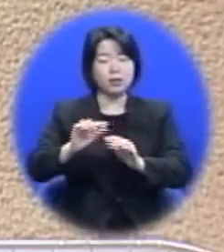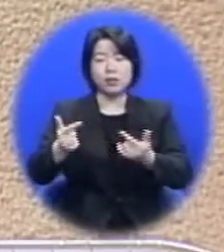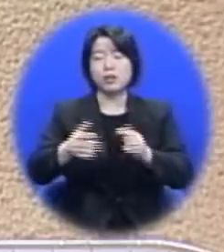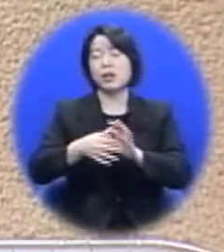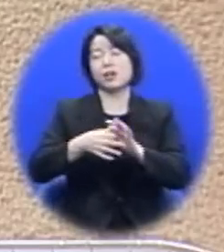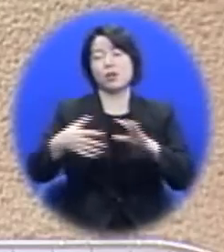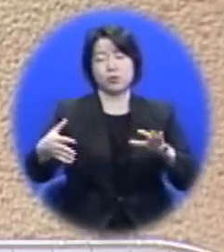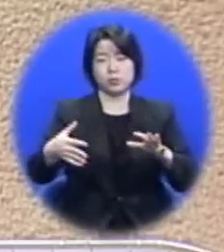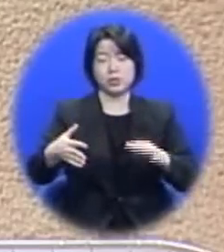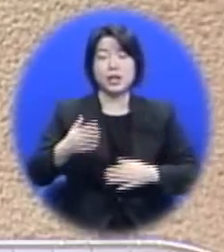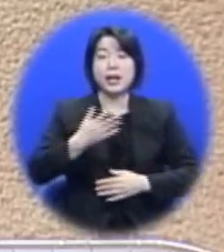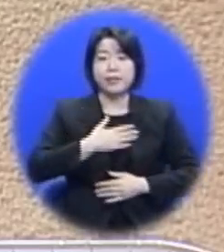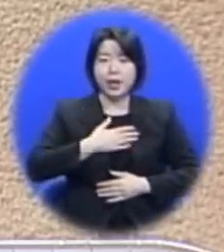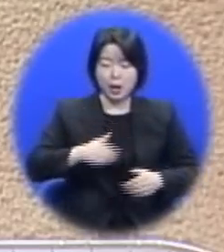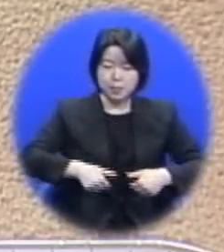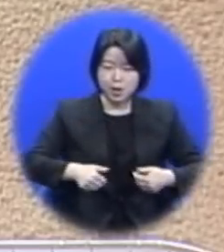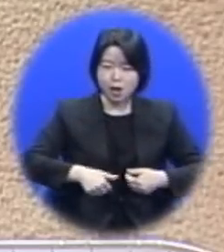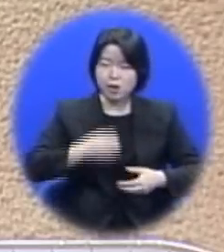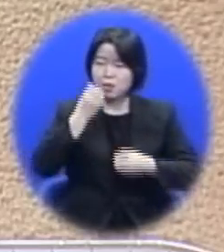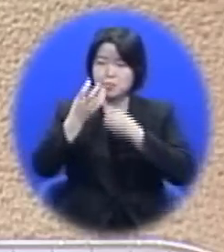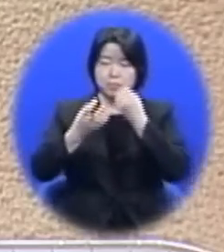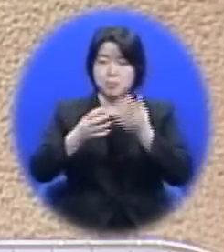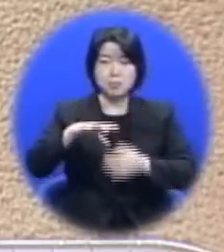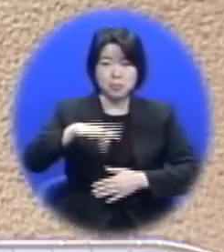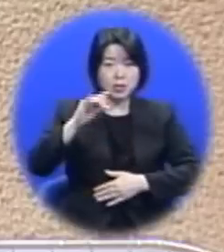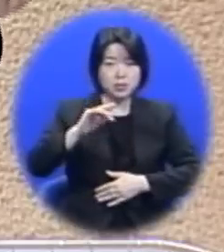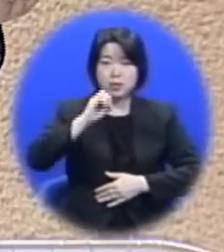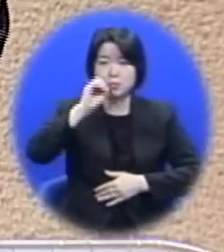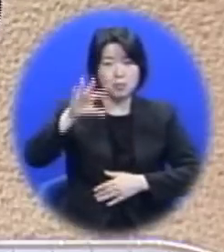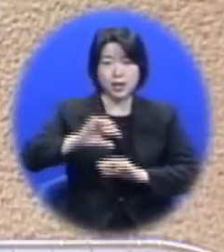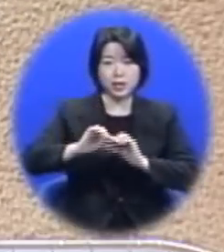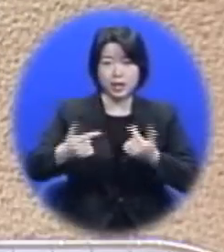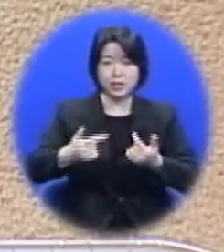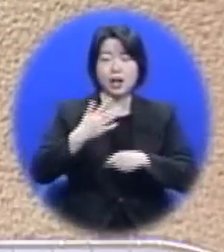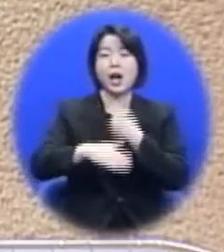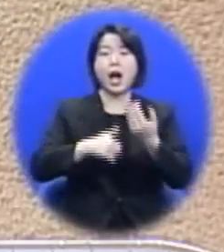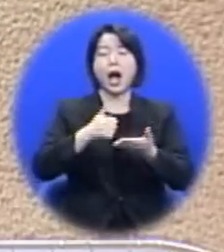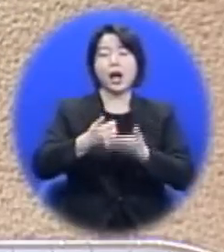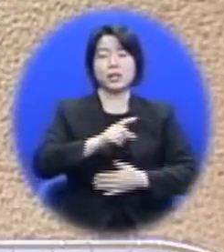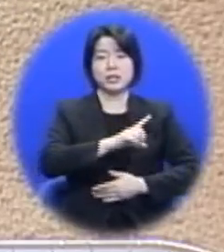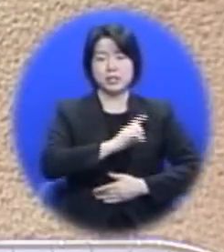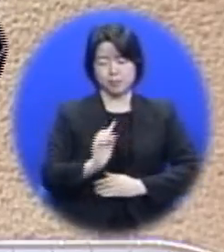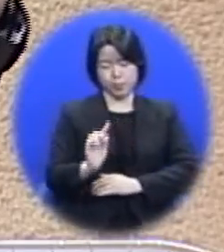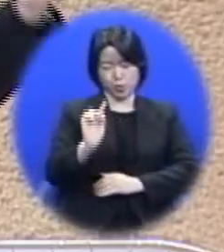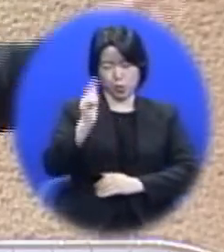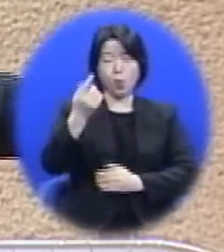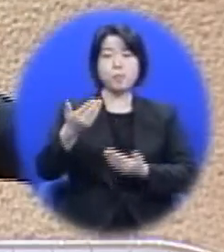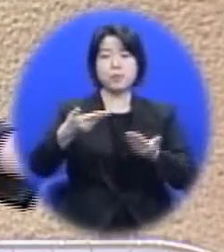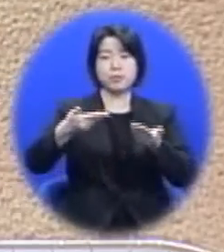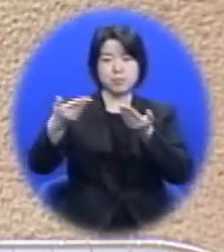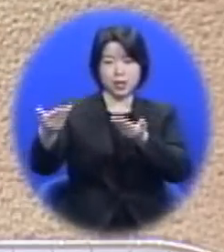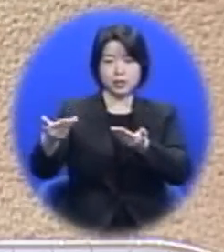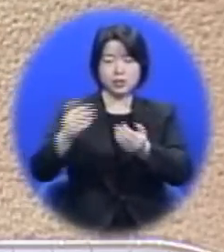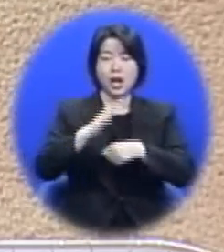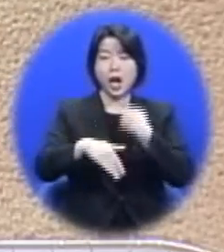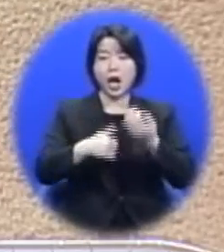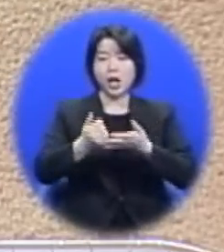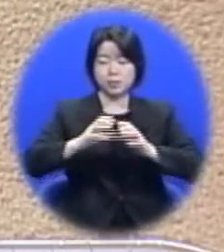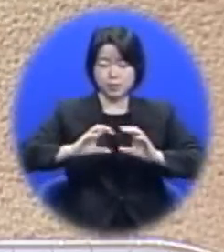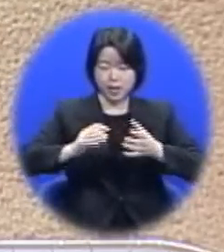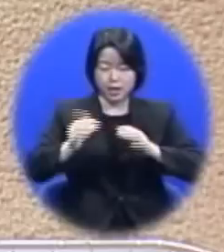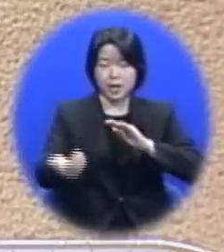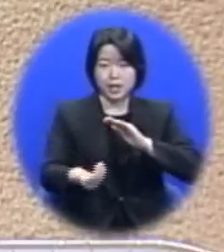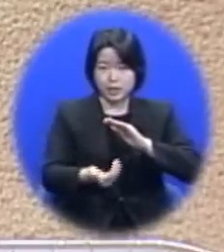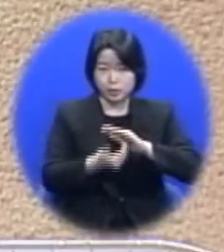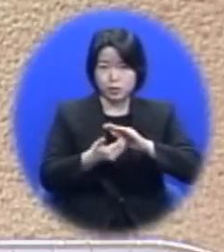내가 필요한 것부터 쏟아내기보다는 하나님의 이름이 높임을 받으시기를, 하나님의 나라가 이루어지기를 먼저 구하게